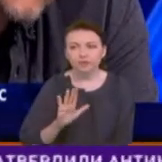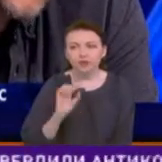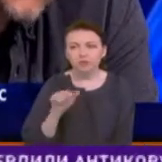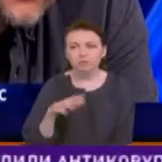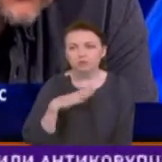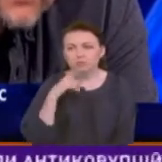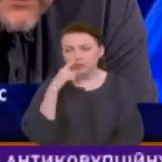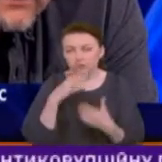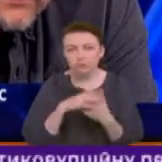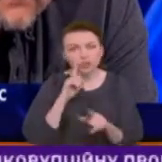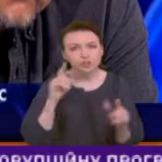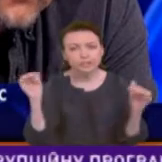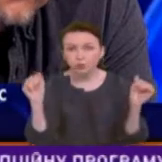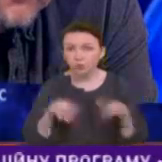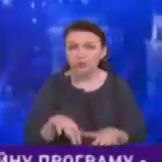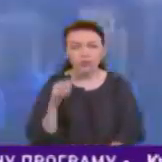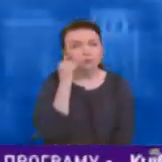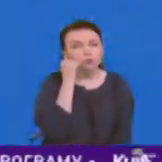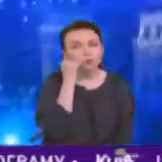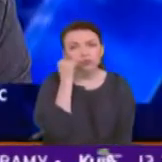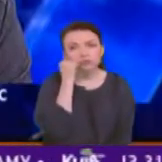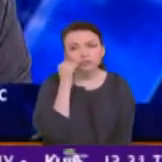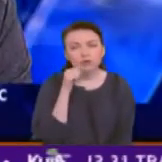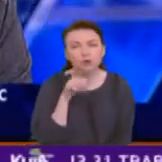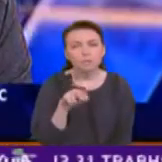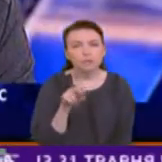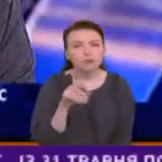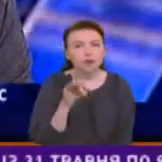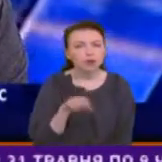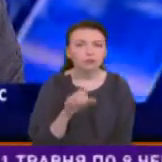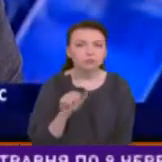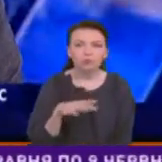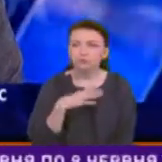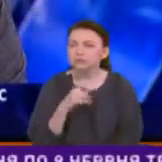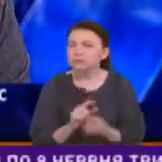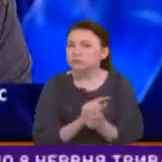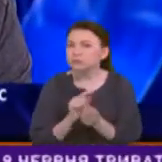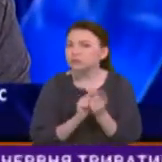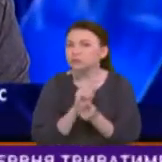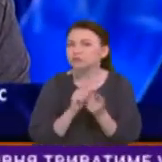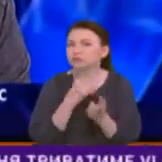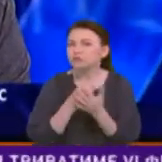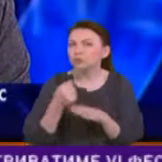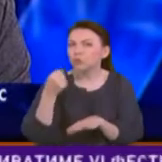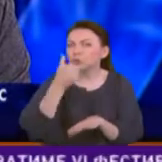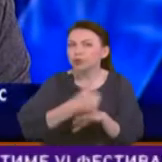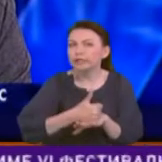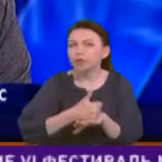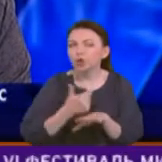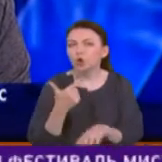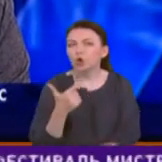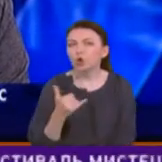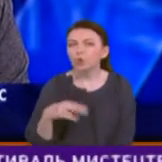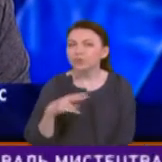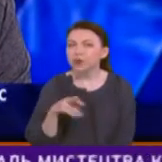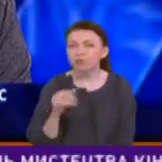навіть на найближчому синоді Московської патріархії вони можуть і титулярію змінити своєму очільнику Гундяєву. І Гундяєв у нас